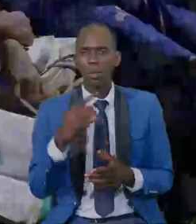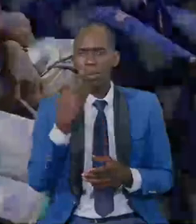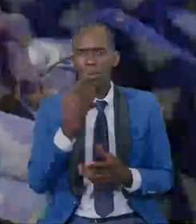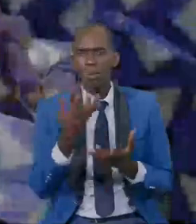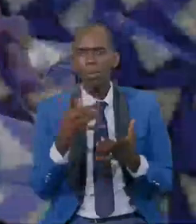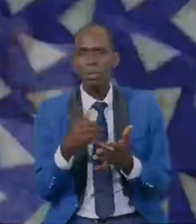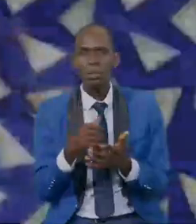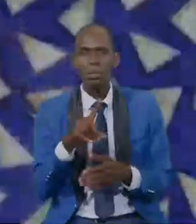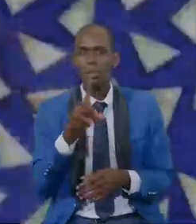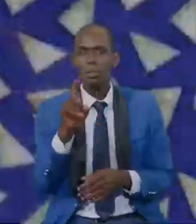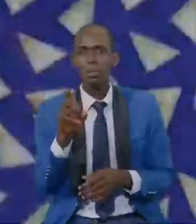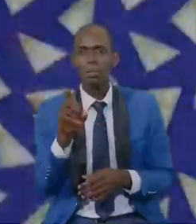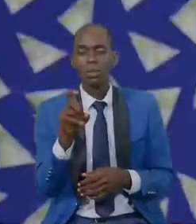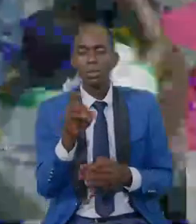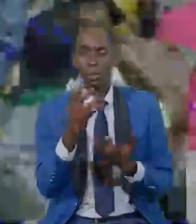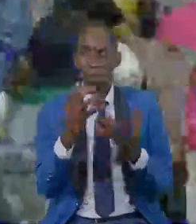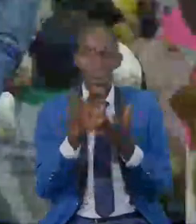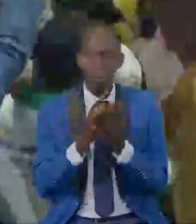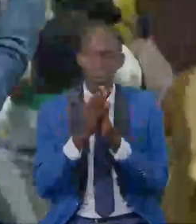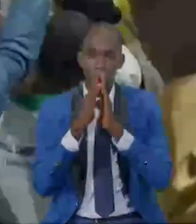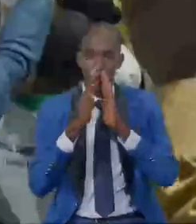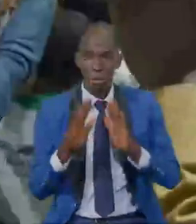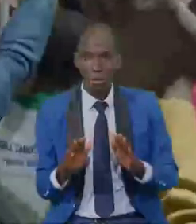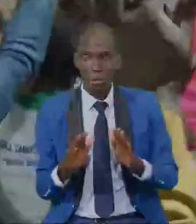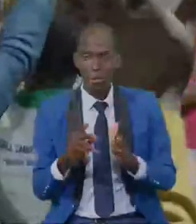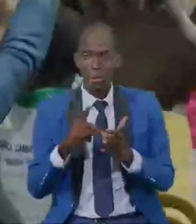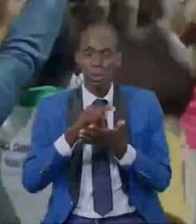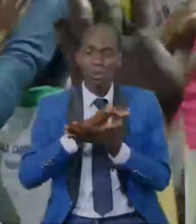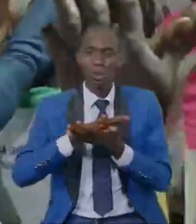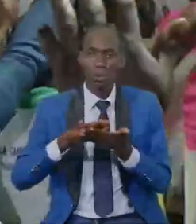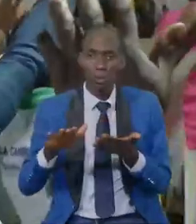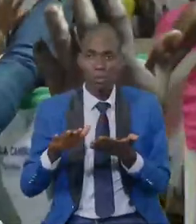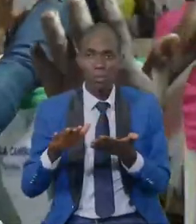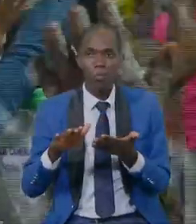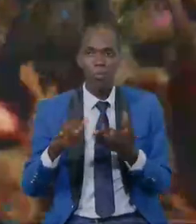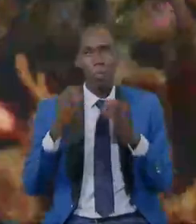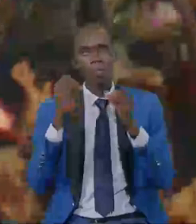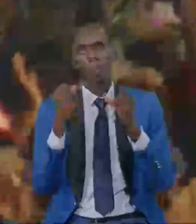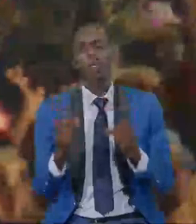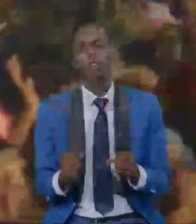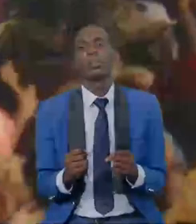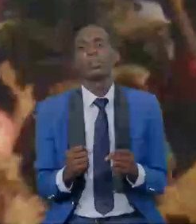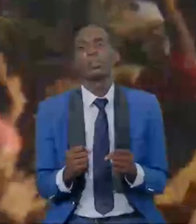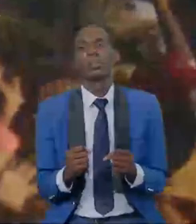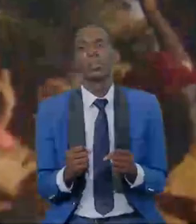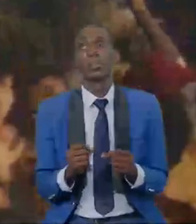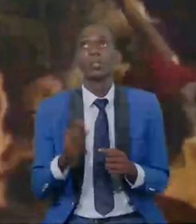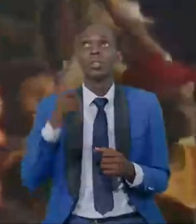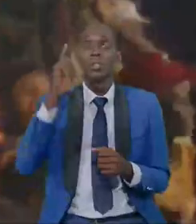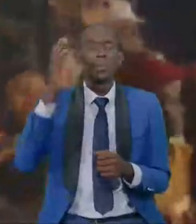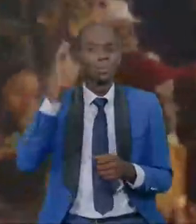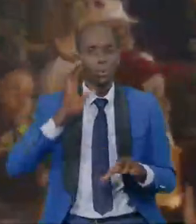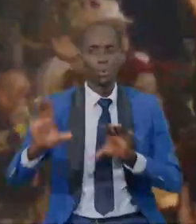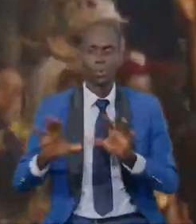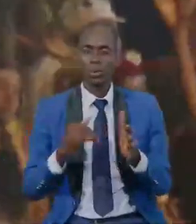De qui s'agit-il là-bas? La paix. La pureté. La puissance.